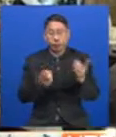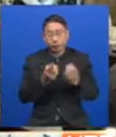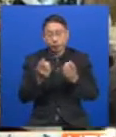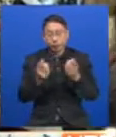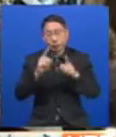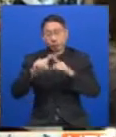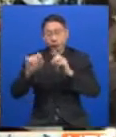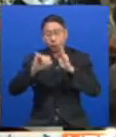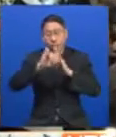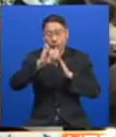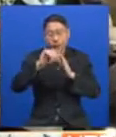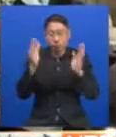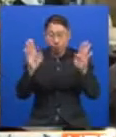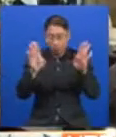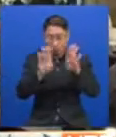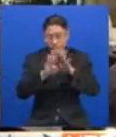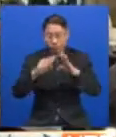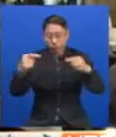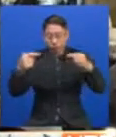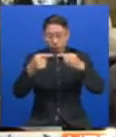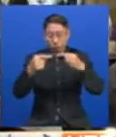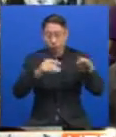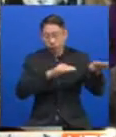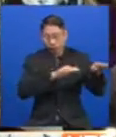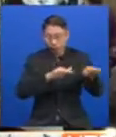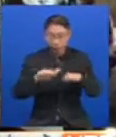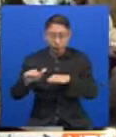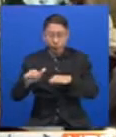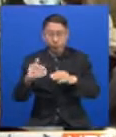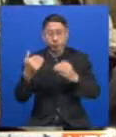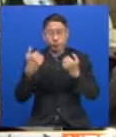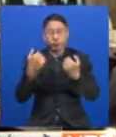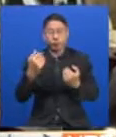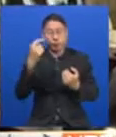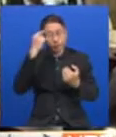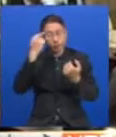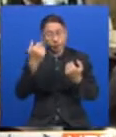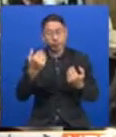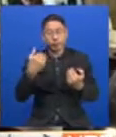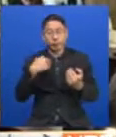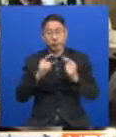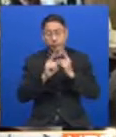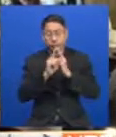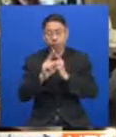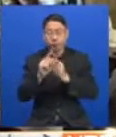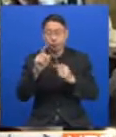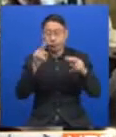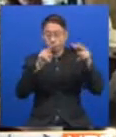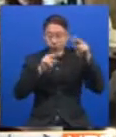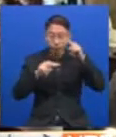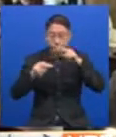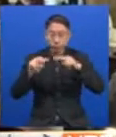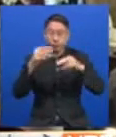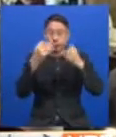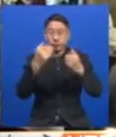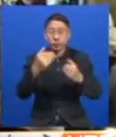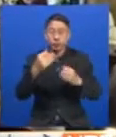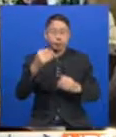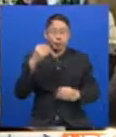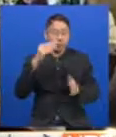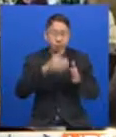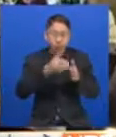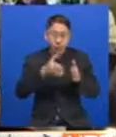จังหวัดเชียงใหม่ปิดตรงตามเวลาที่กำหนดอย่างพร้อมเพรียงอย่างไรก็ตามค่ะจะมีการติดตามตรวจสอบสถานบันเทิงเหล่านี้เป็นระยะ